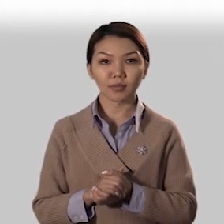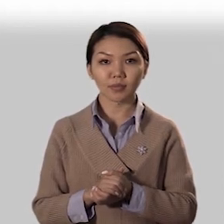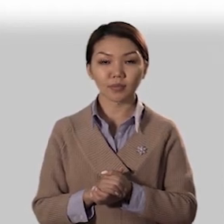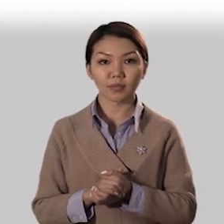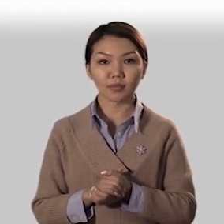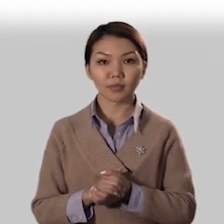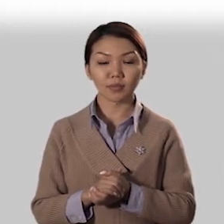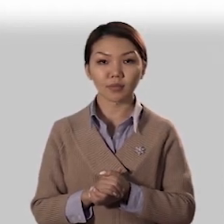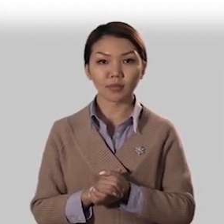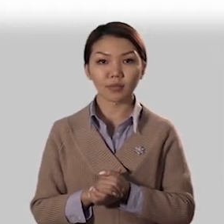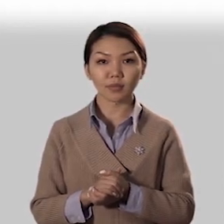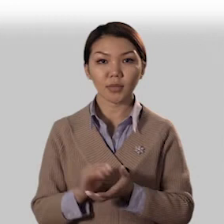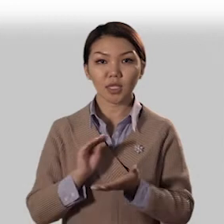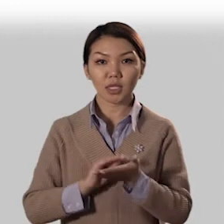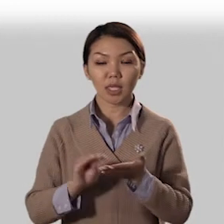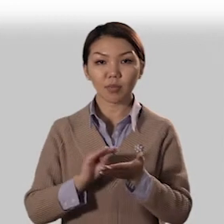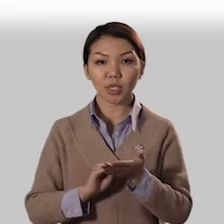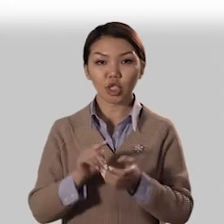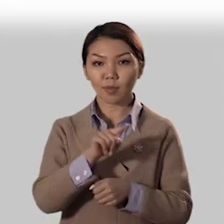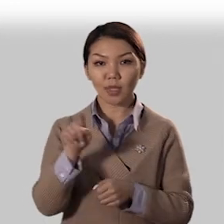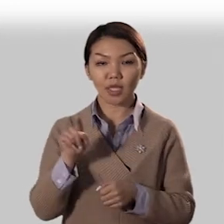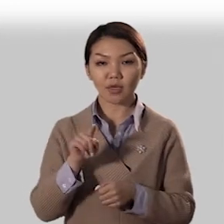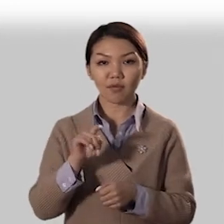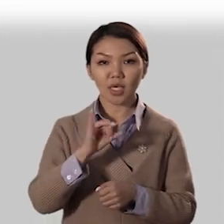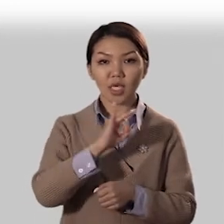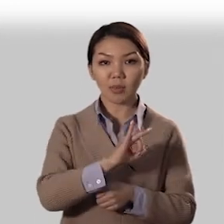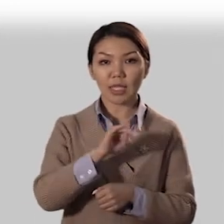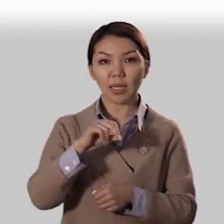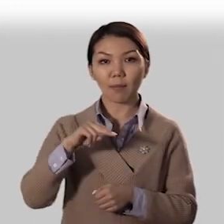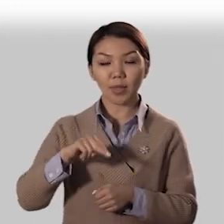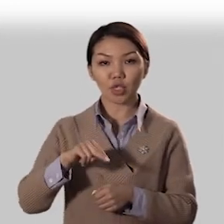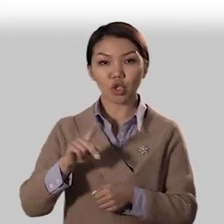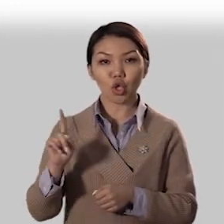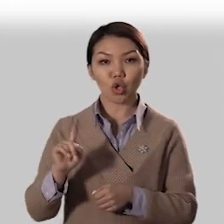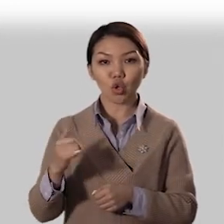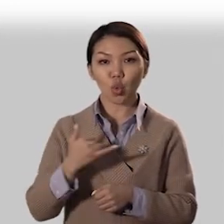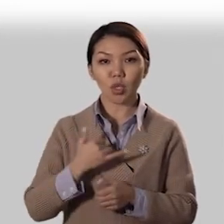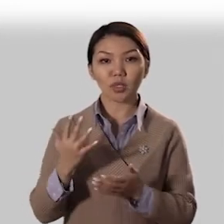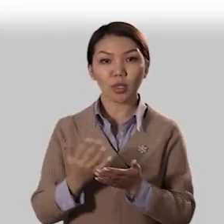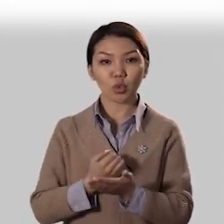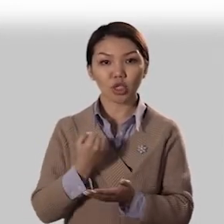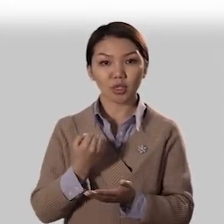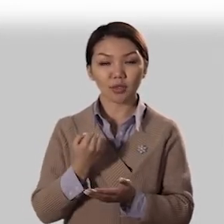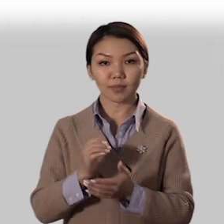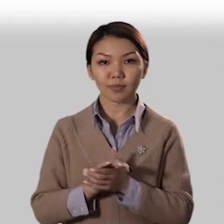запишем их в именительном падеже что у нас получилось